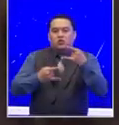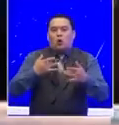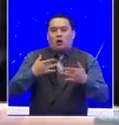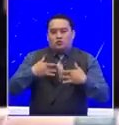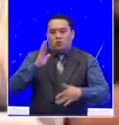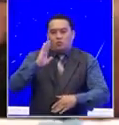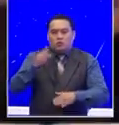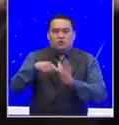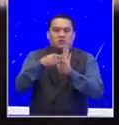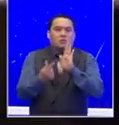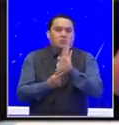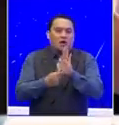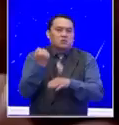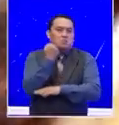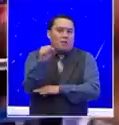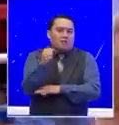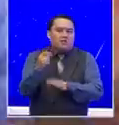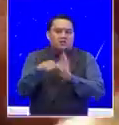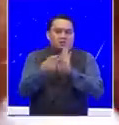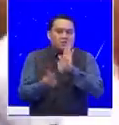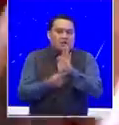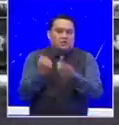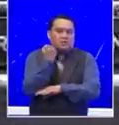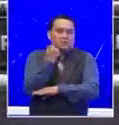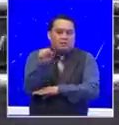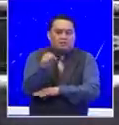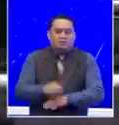счету Усика 17 побед в 17 боях в профессиональном боксе.